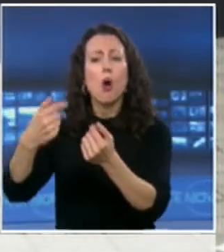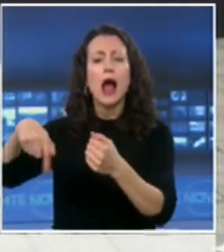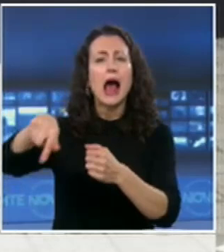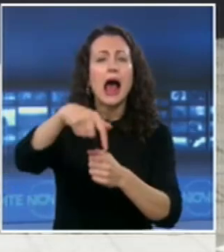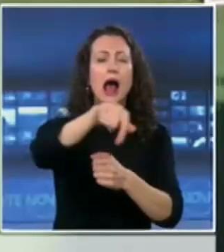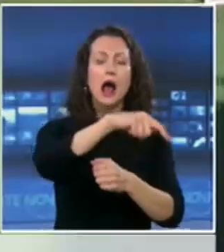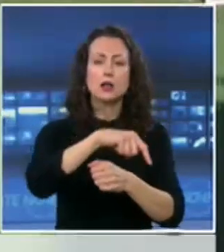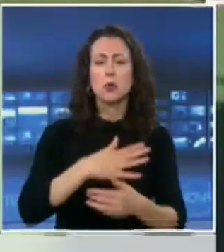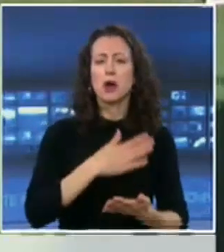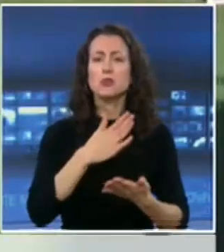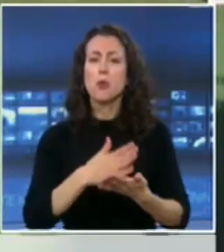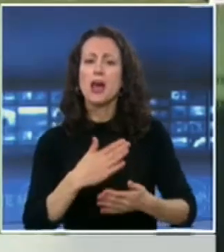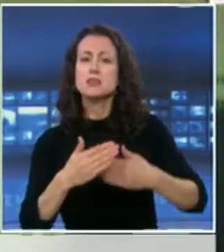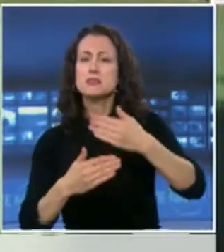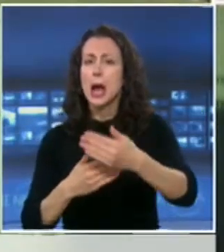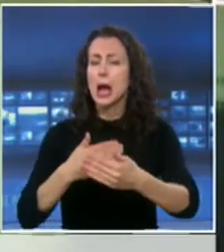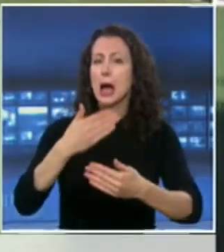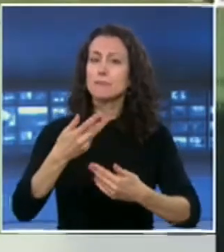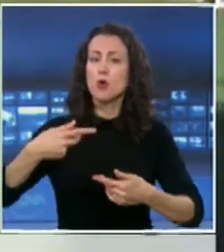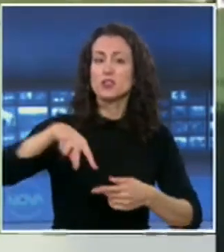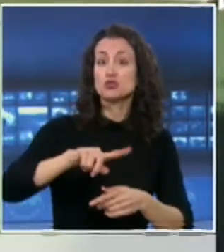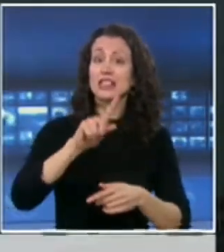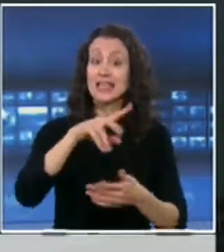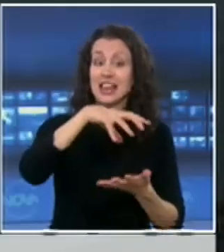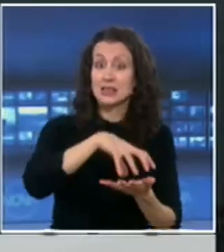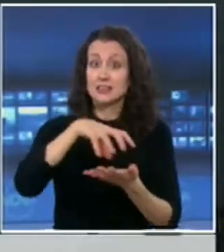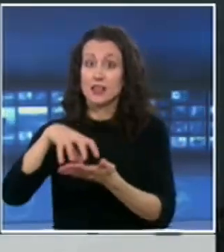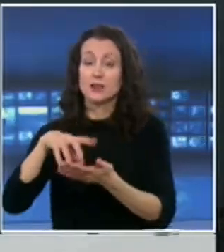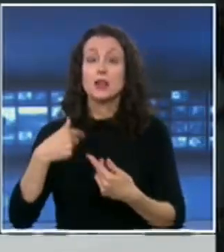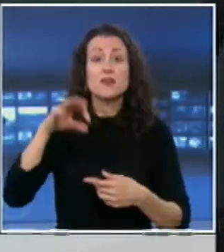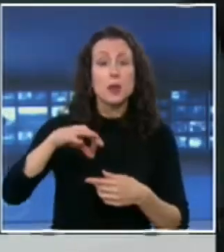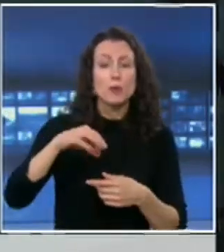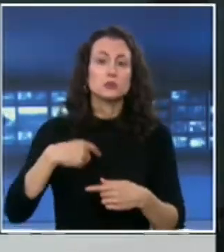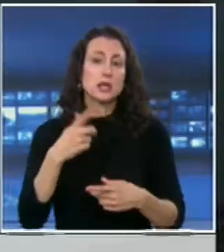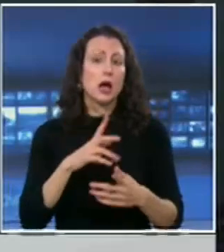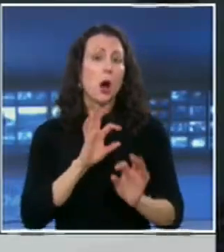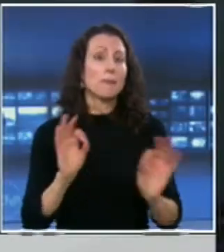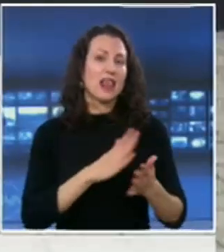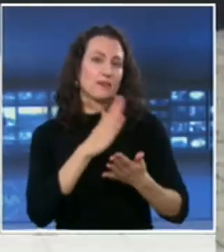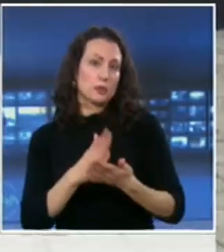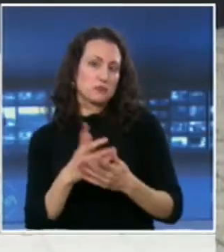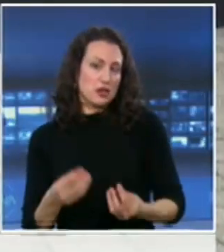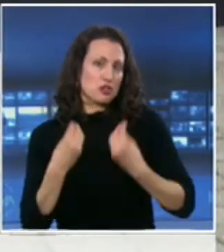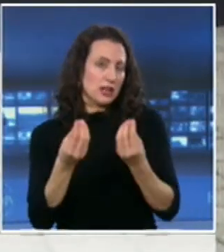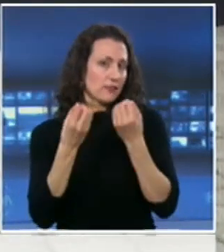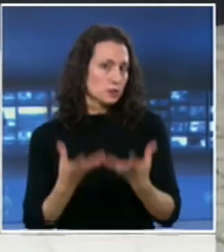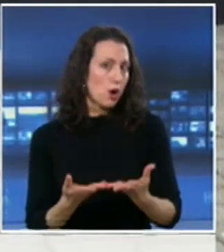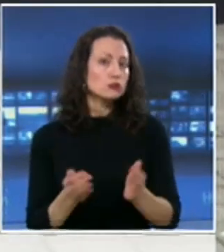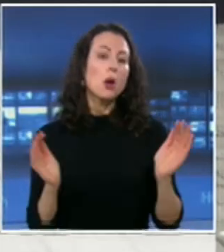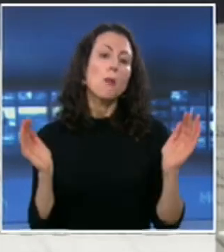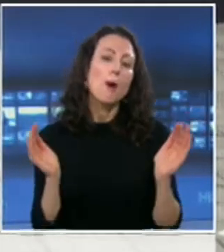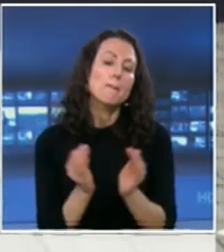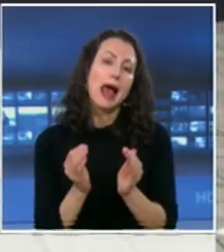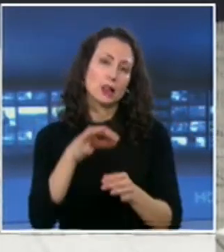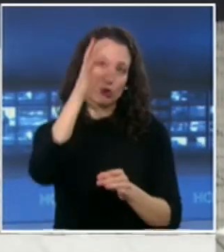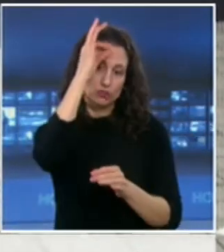поетапно връщане на един или на два випуска за определен период от време, първо ще даде възможност много по-малко ученици